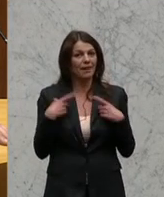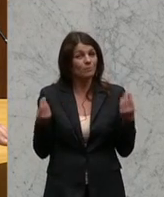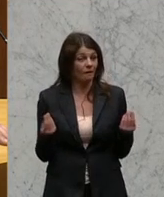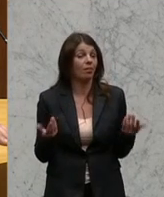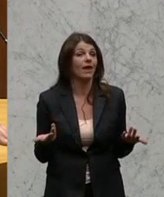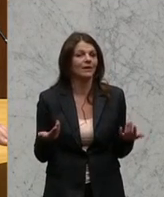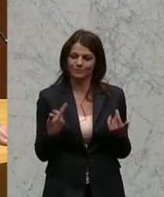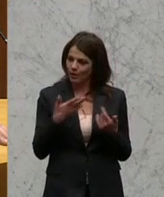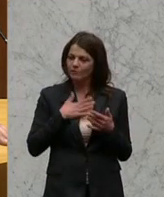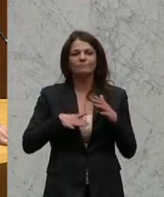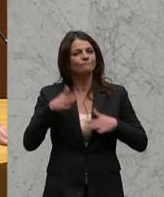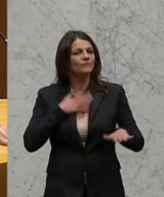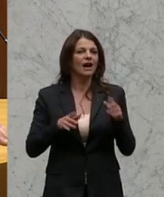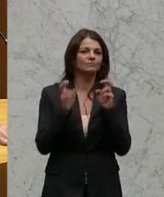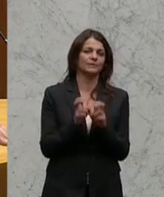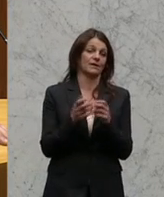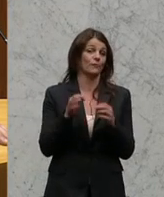bringt Wohlbefinden unseren Bürgern.